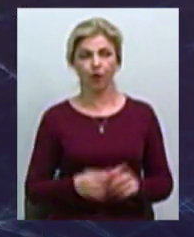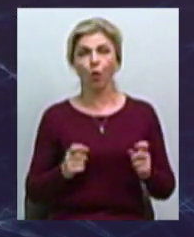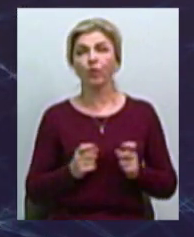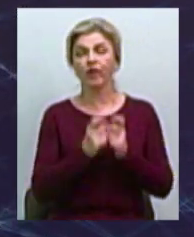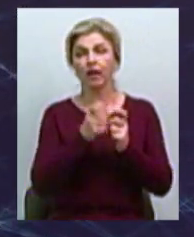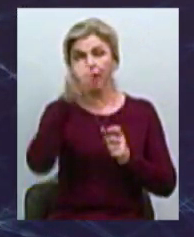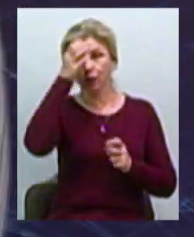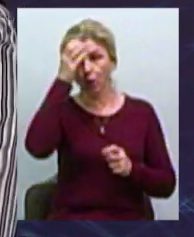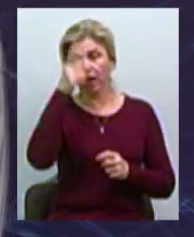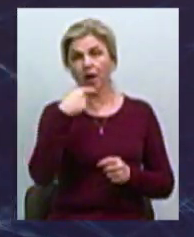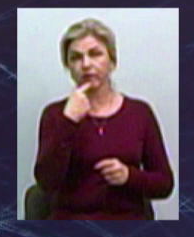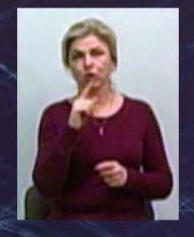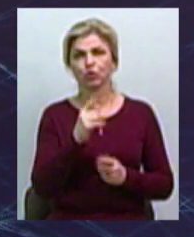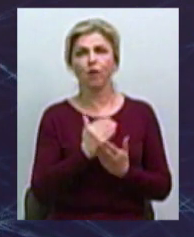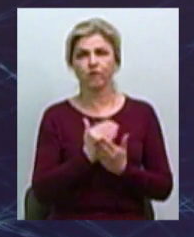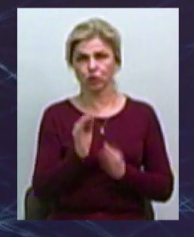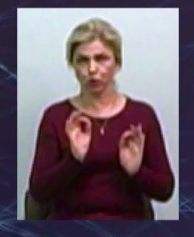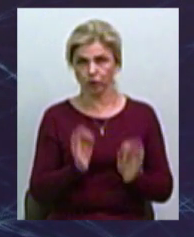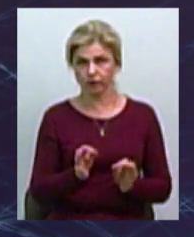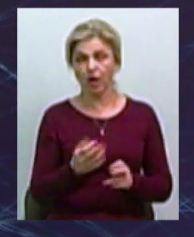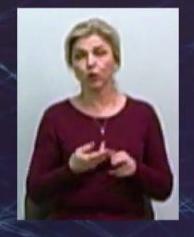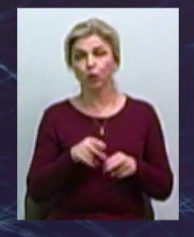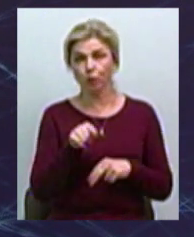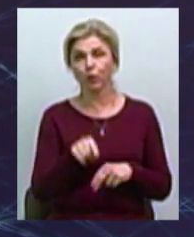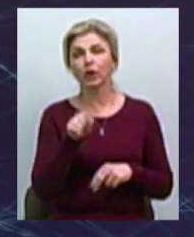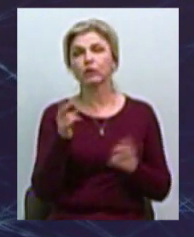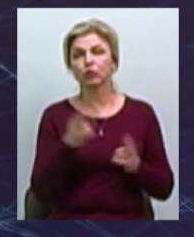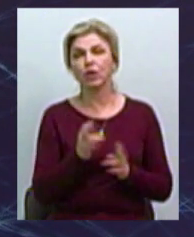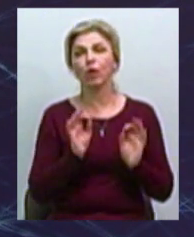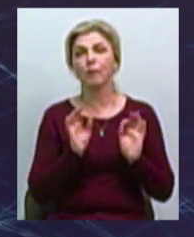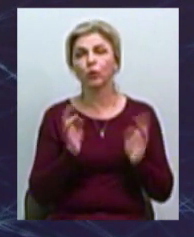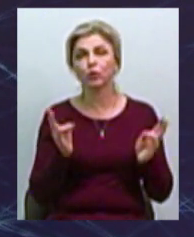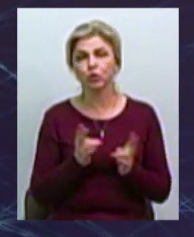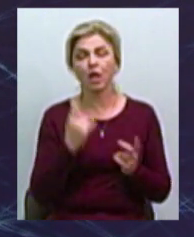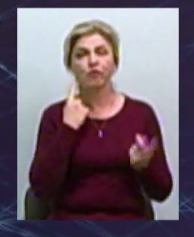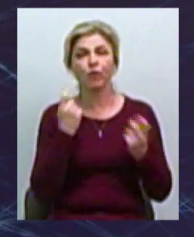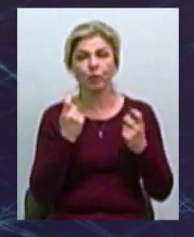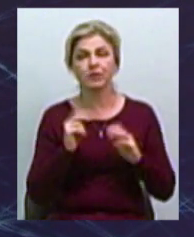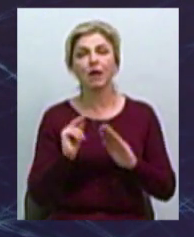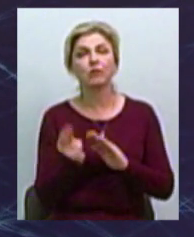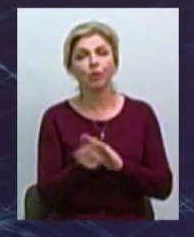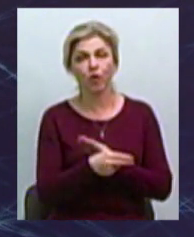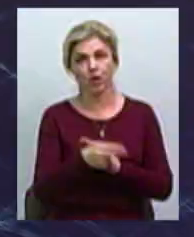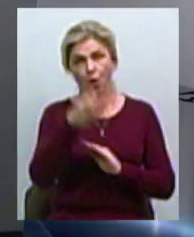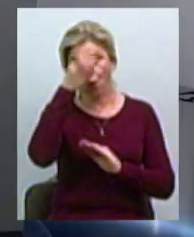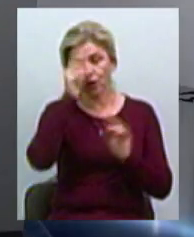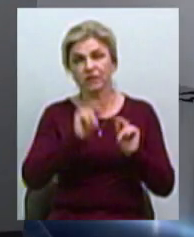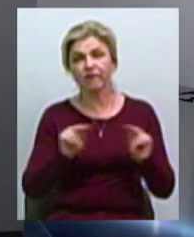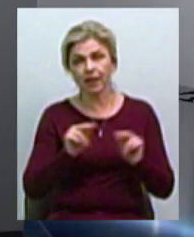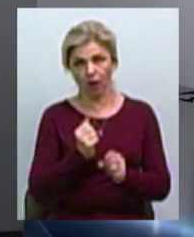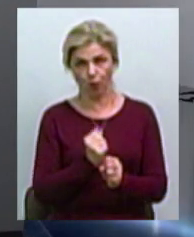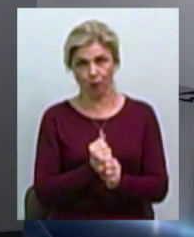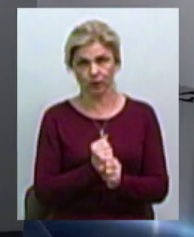це нам каже з високою достовірністю. Тому тут потрібна інформаційна робота, роз'яснювальна, освітня, в тому числі